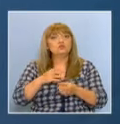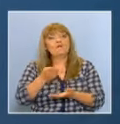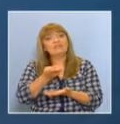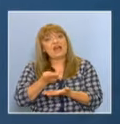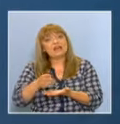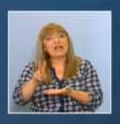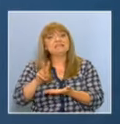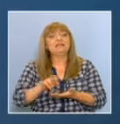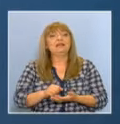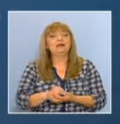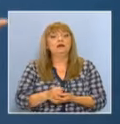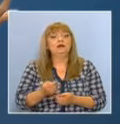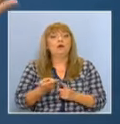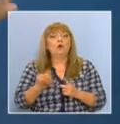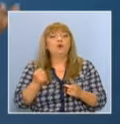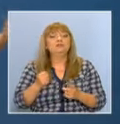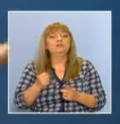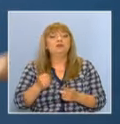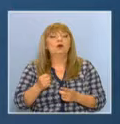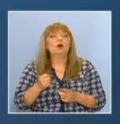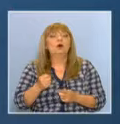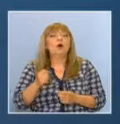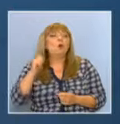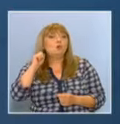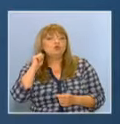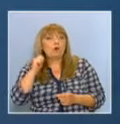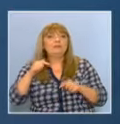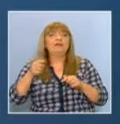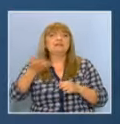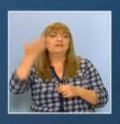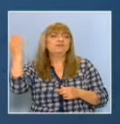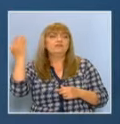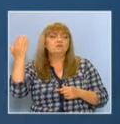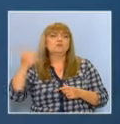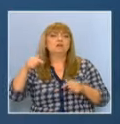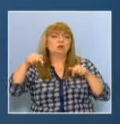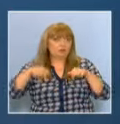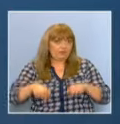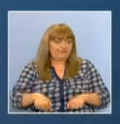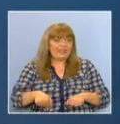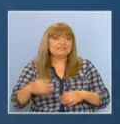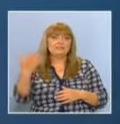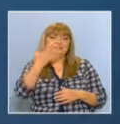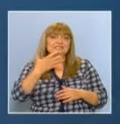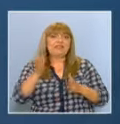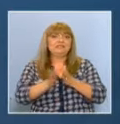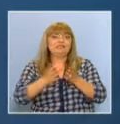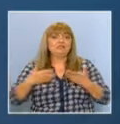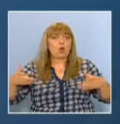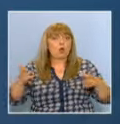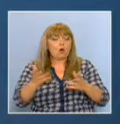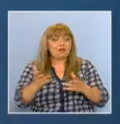разлика от утопията в древността до утопията днес, до представите на хората за утопията, тъй като когато говорим